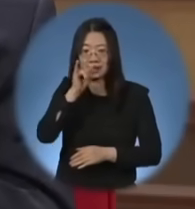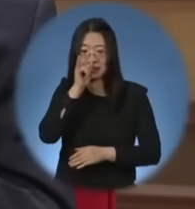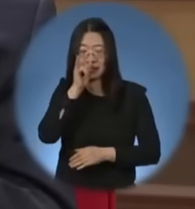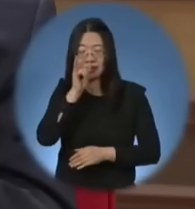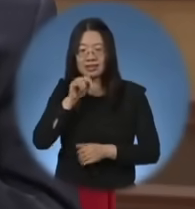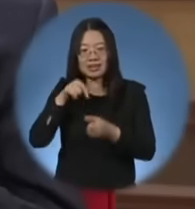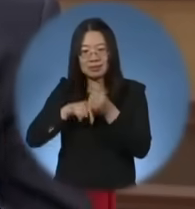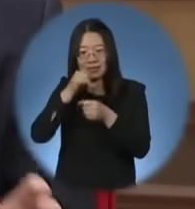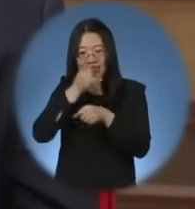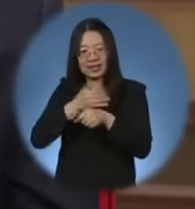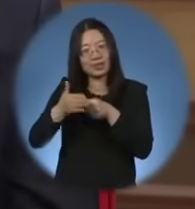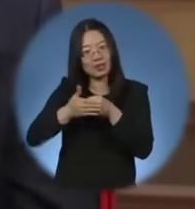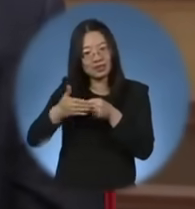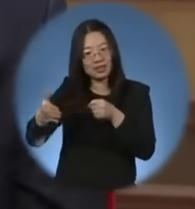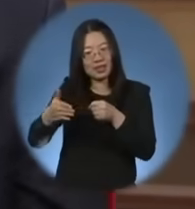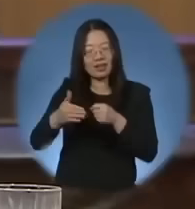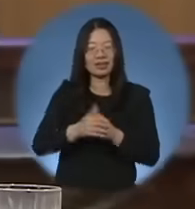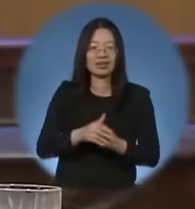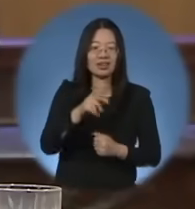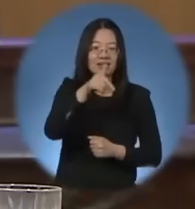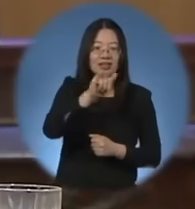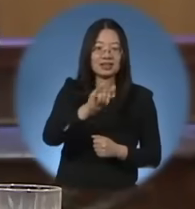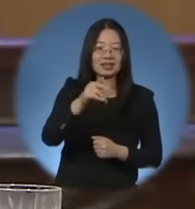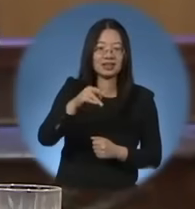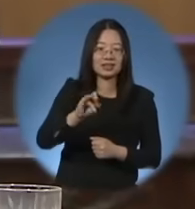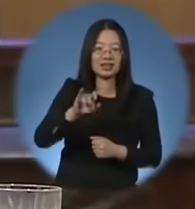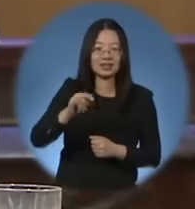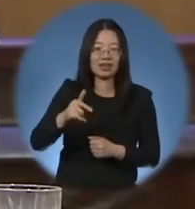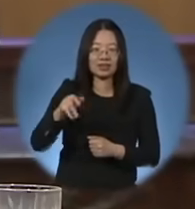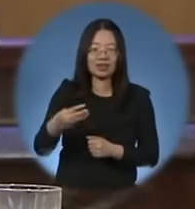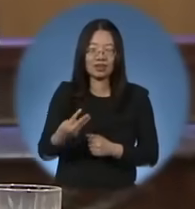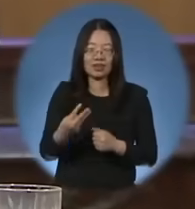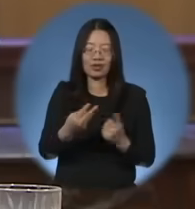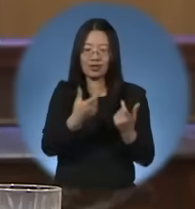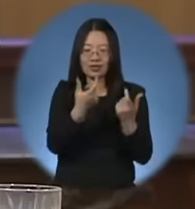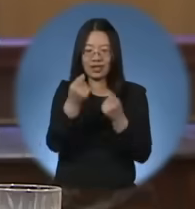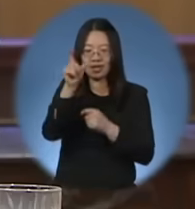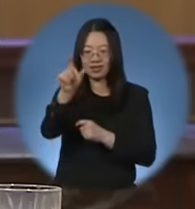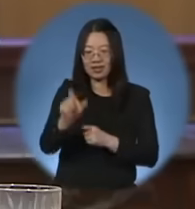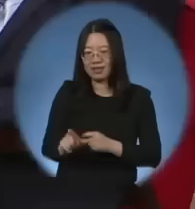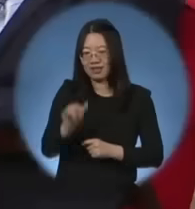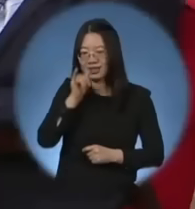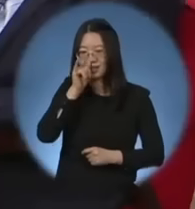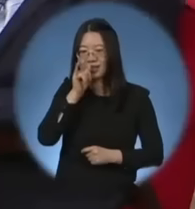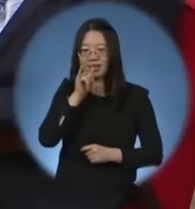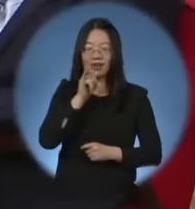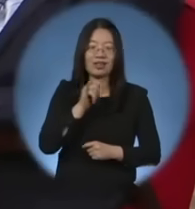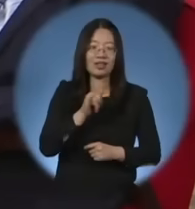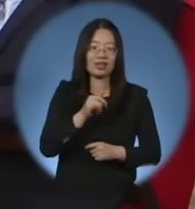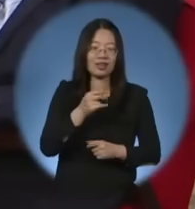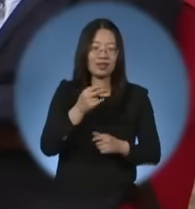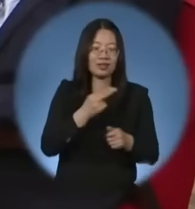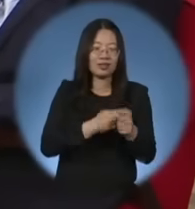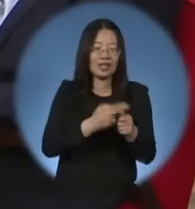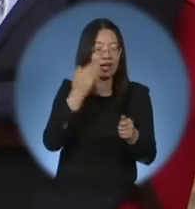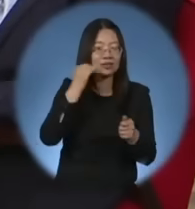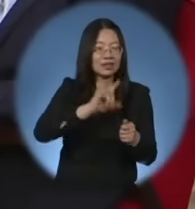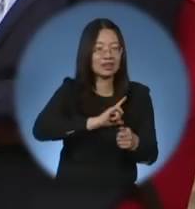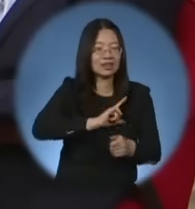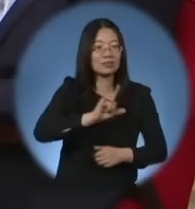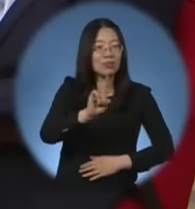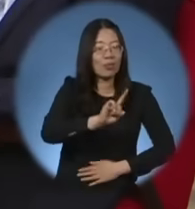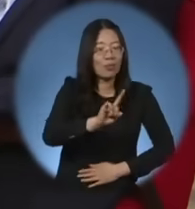의미가 깊을 수가 있습니다 그렇 전 이이 딱 있는 그런 거죠네 좋아요 우리 교수님 한국